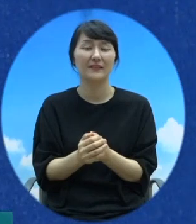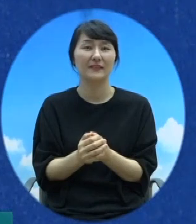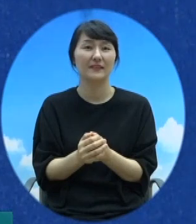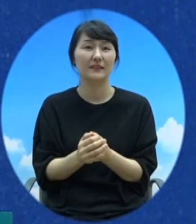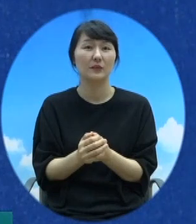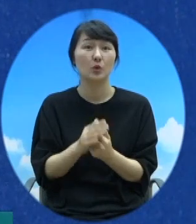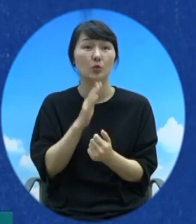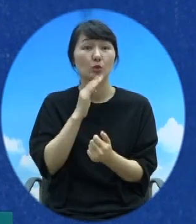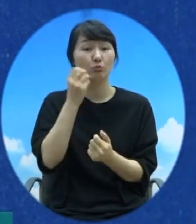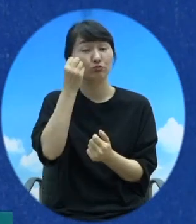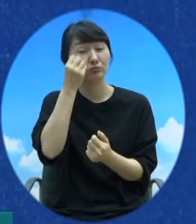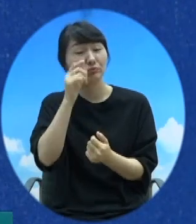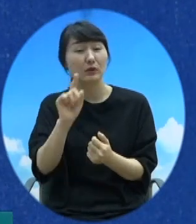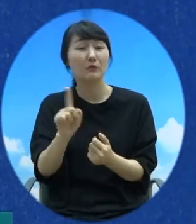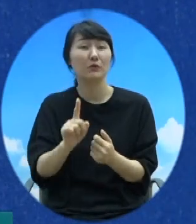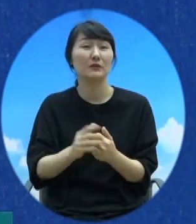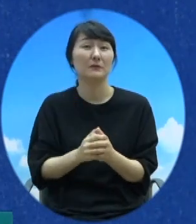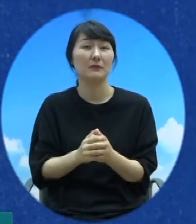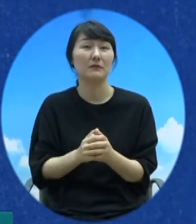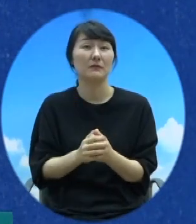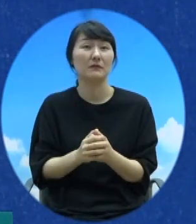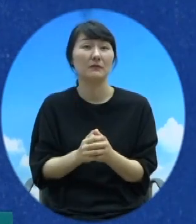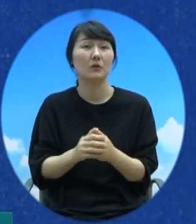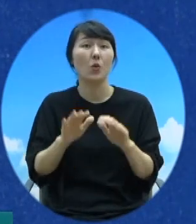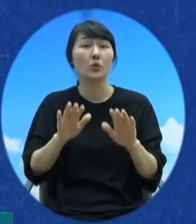좀 특이한 것은 오늘